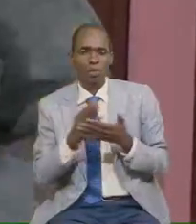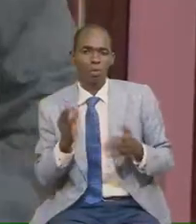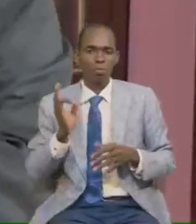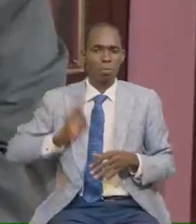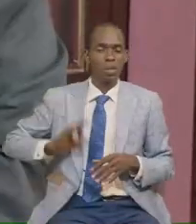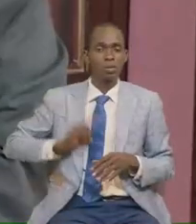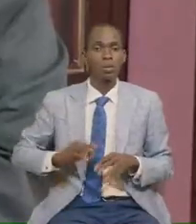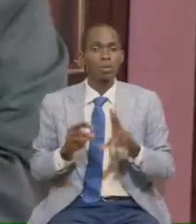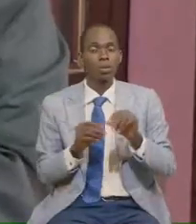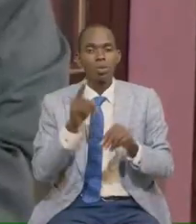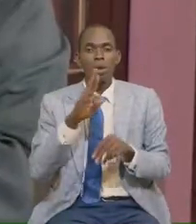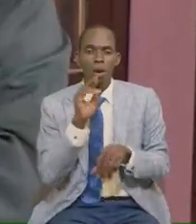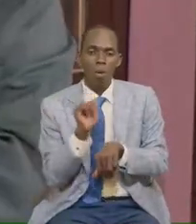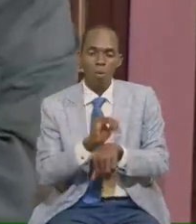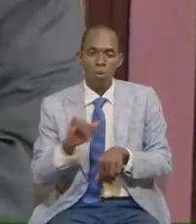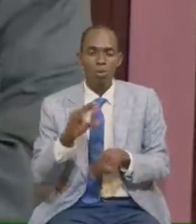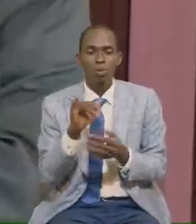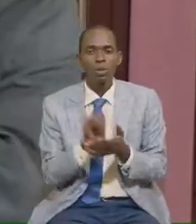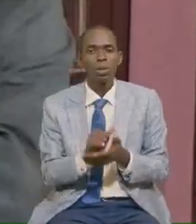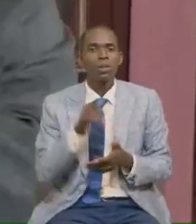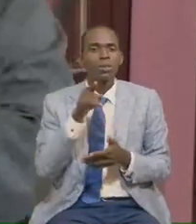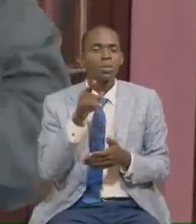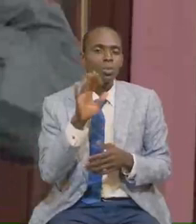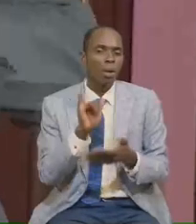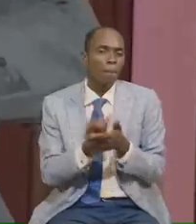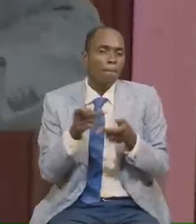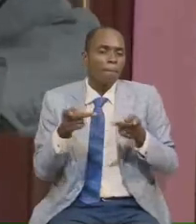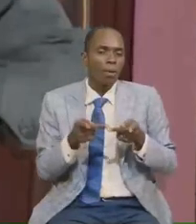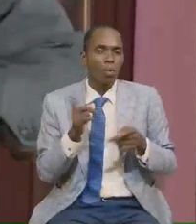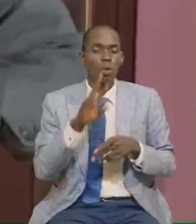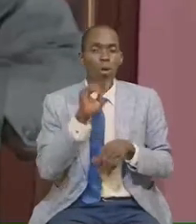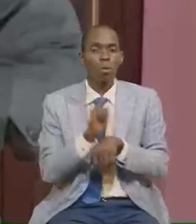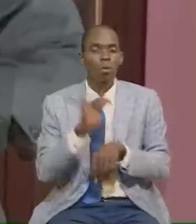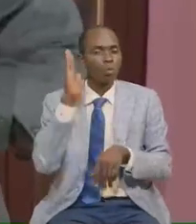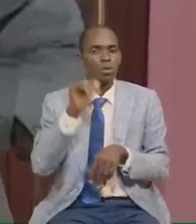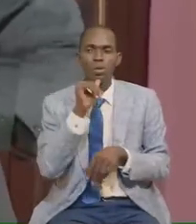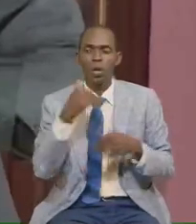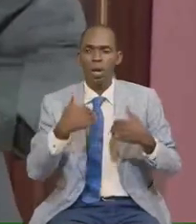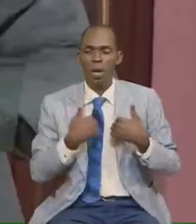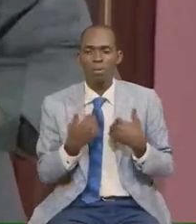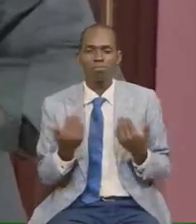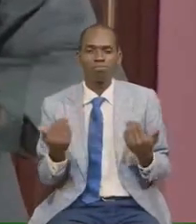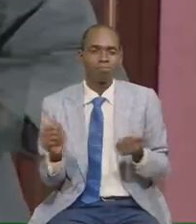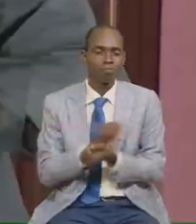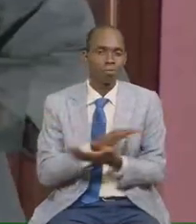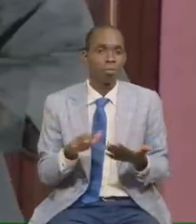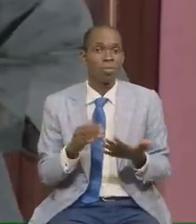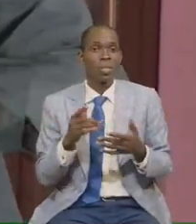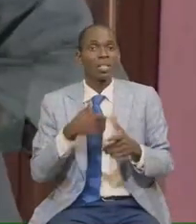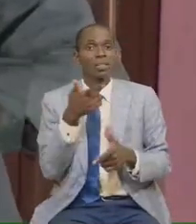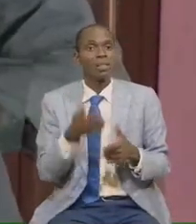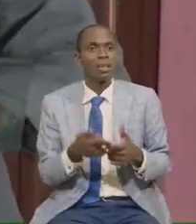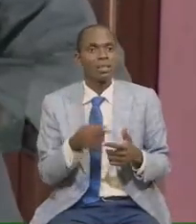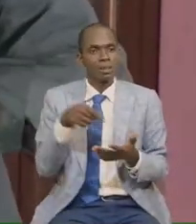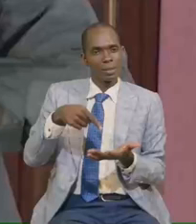ce lieu-là n'ait aucun dommage. Daniel surpassait les chefs et